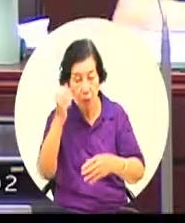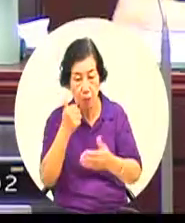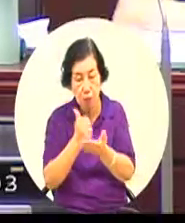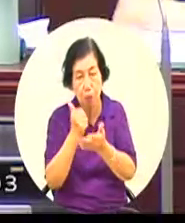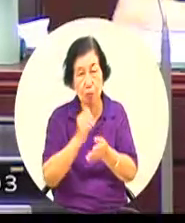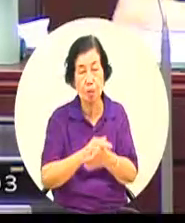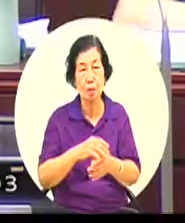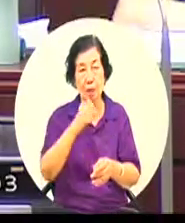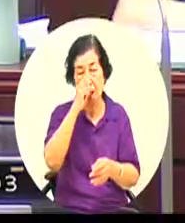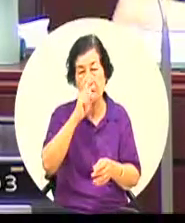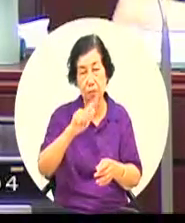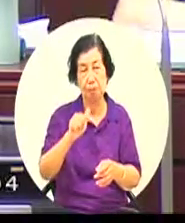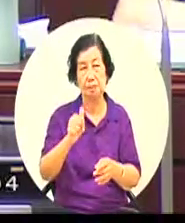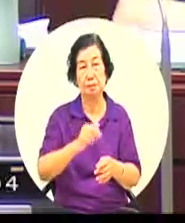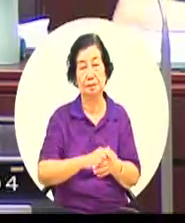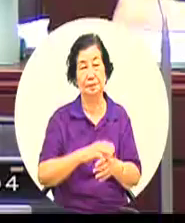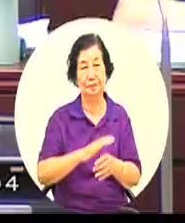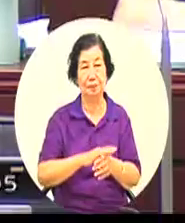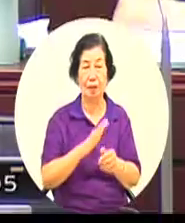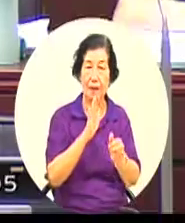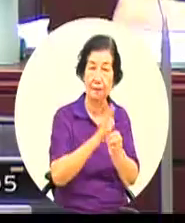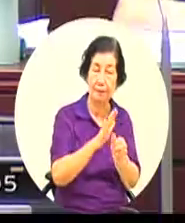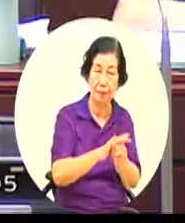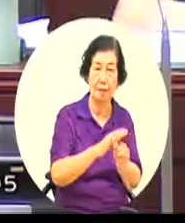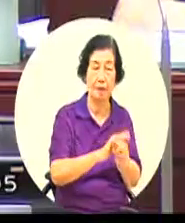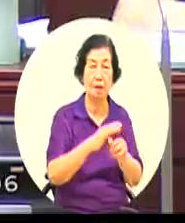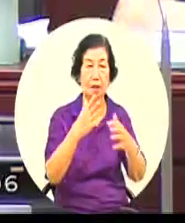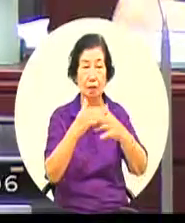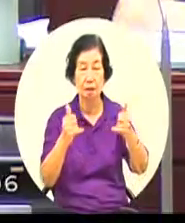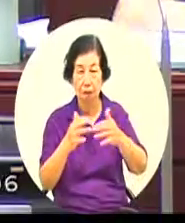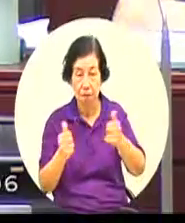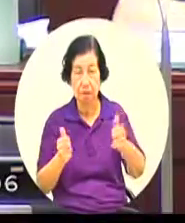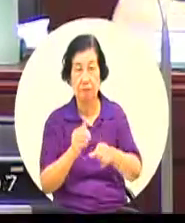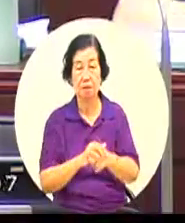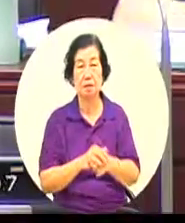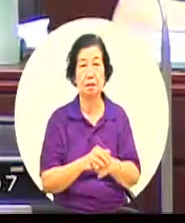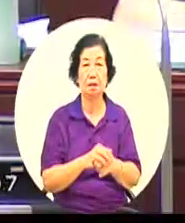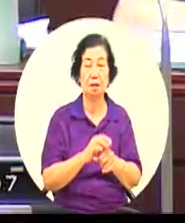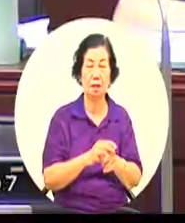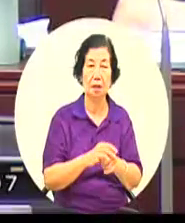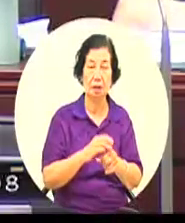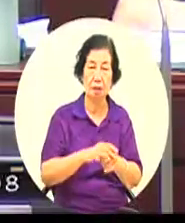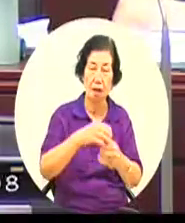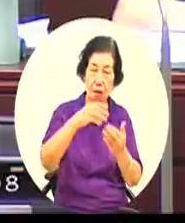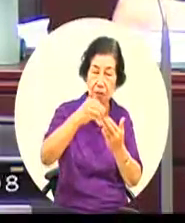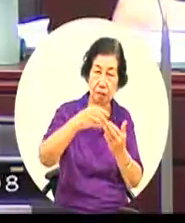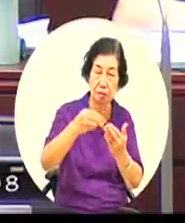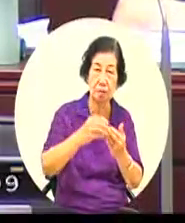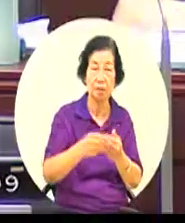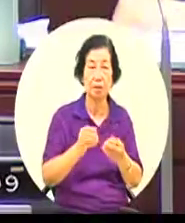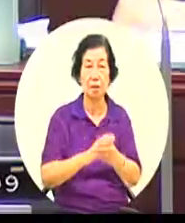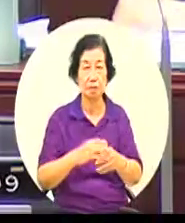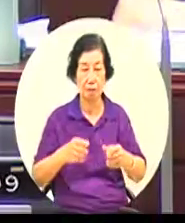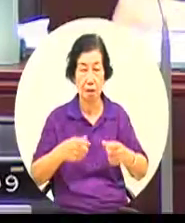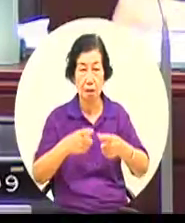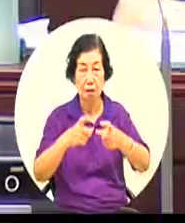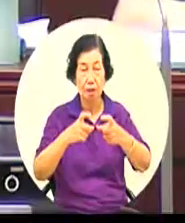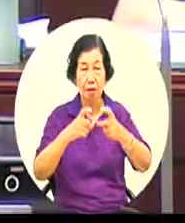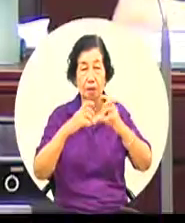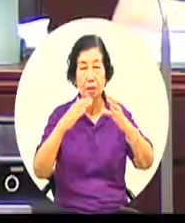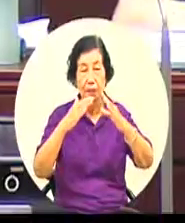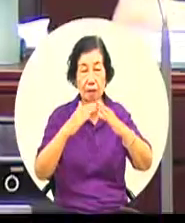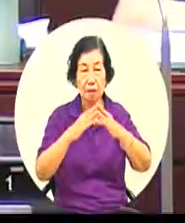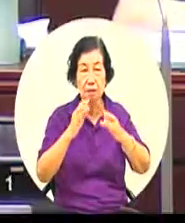容，然后吸引学生，还让学生可以学得会，然后让学生可以学不会的部分他可以回家再反复的学